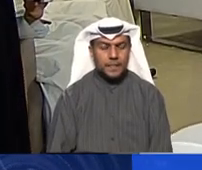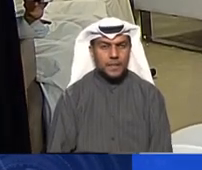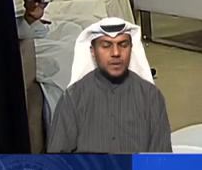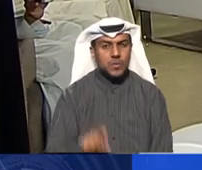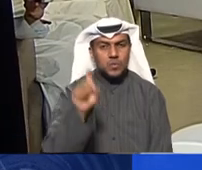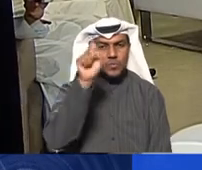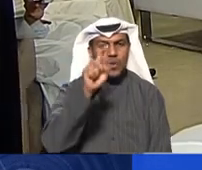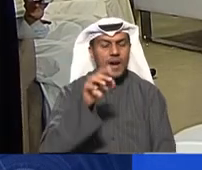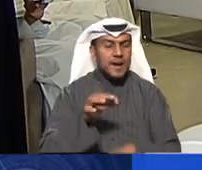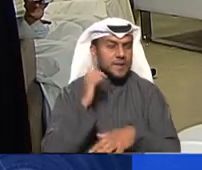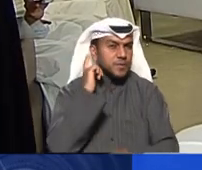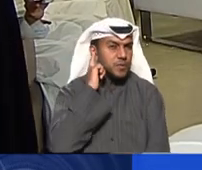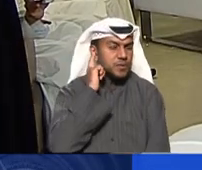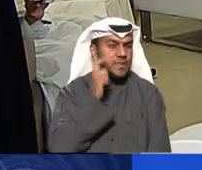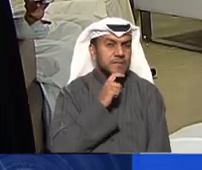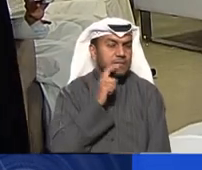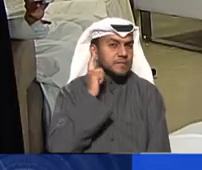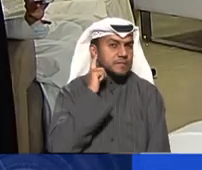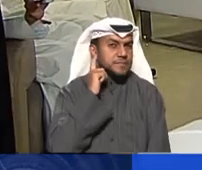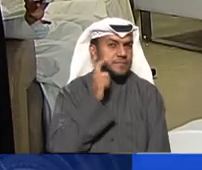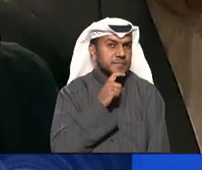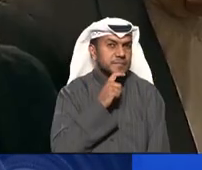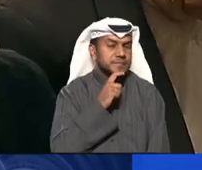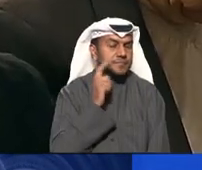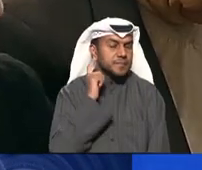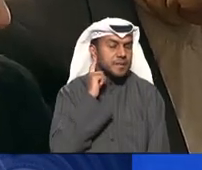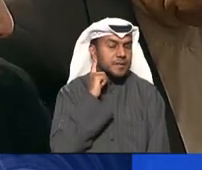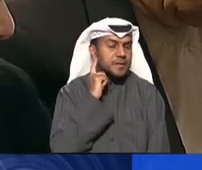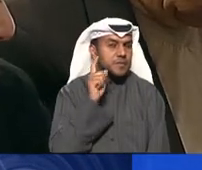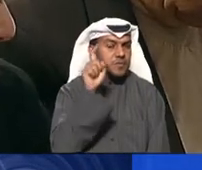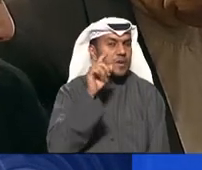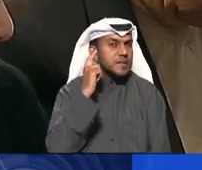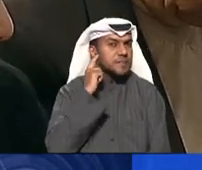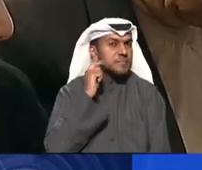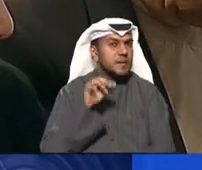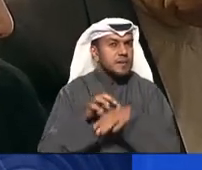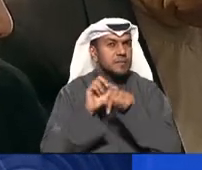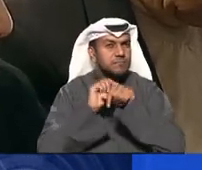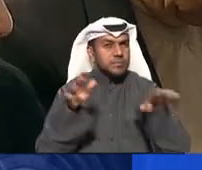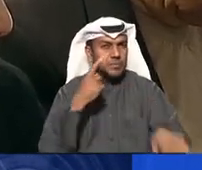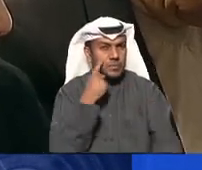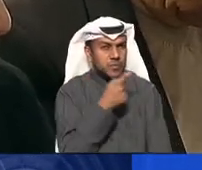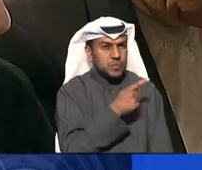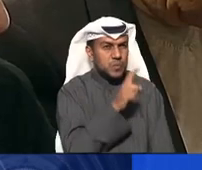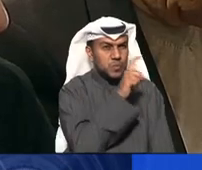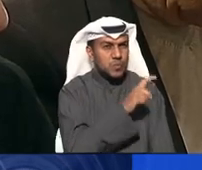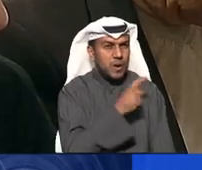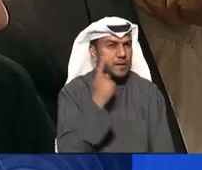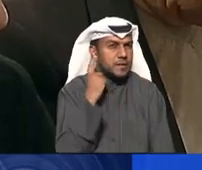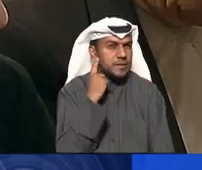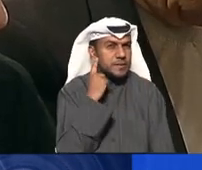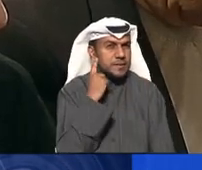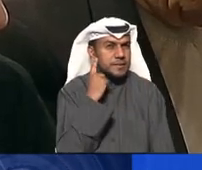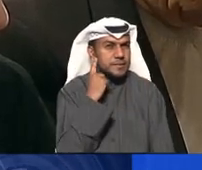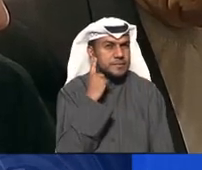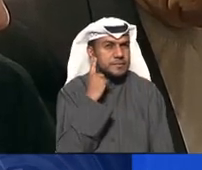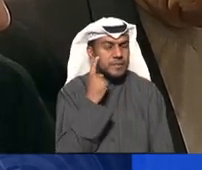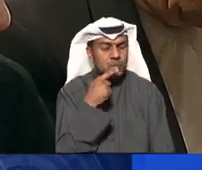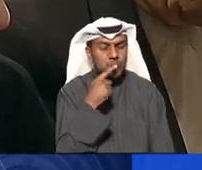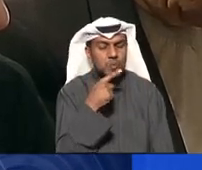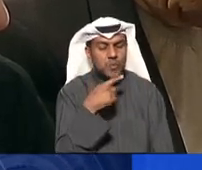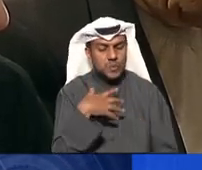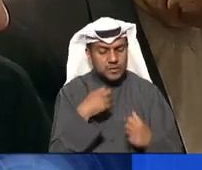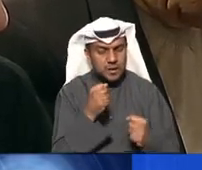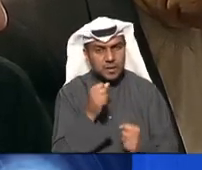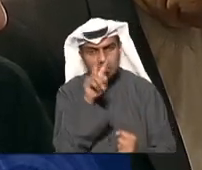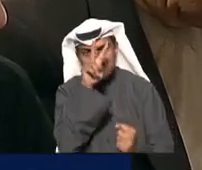الناس معلومات حاب نتأكد من صحتها، إن الشخص السليم يتمتع بصحة جيدة